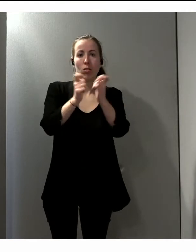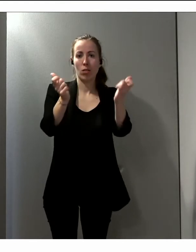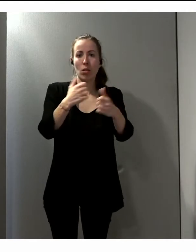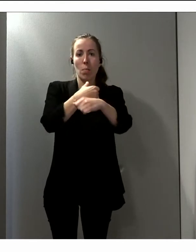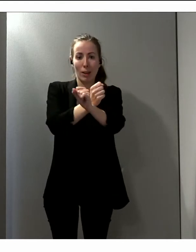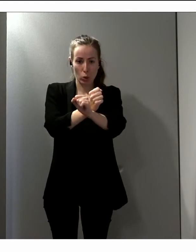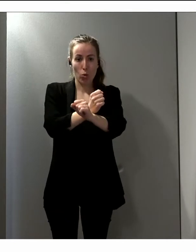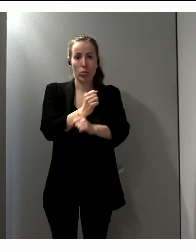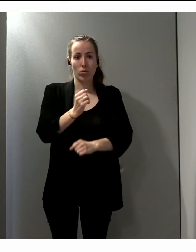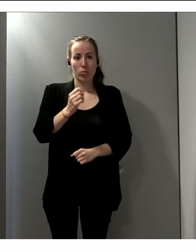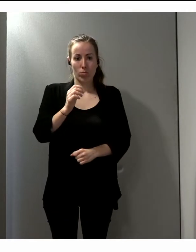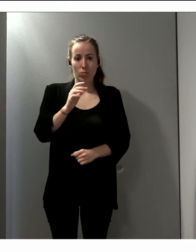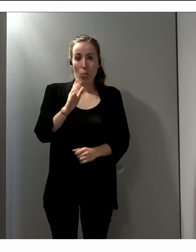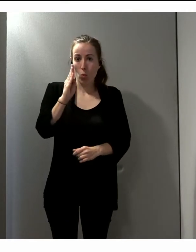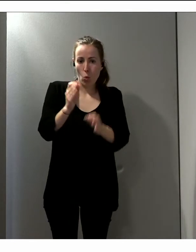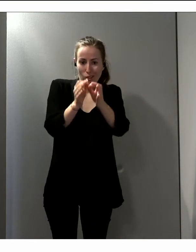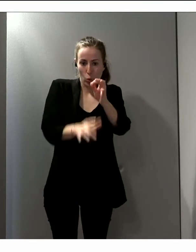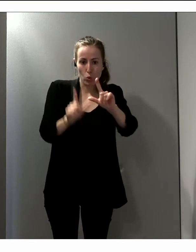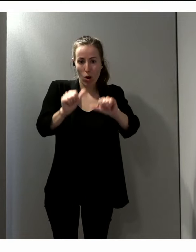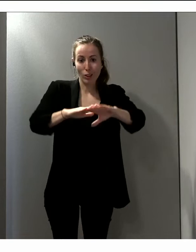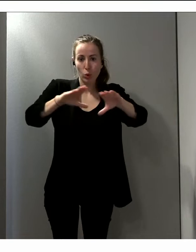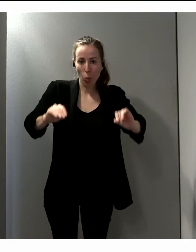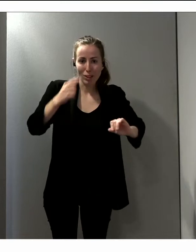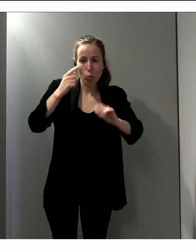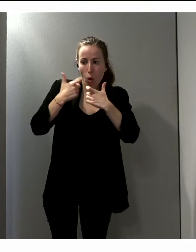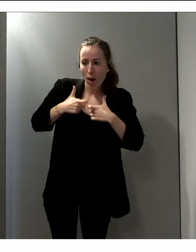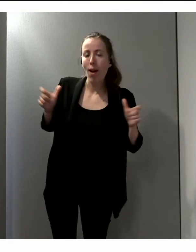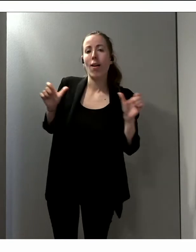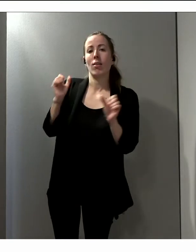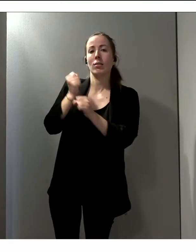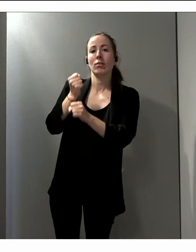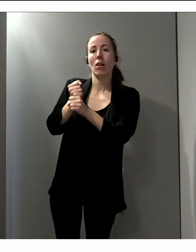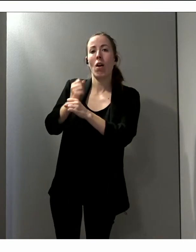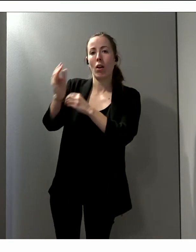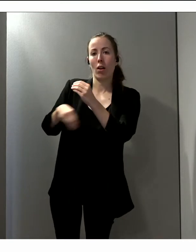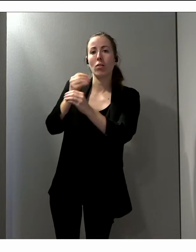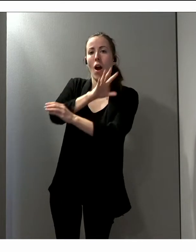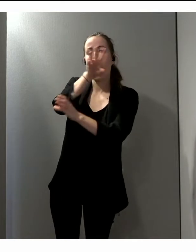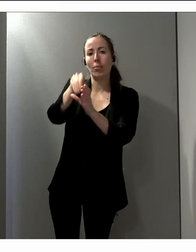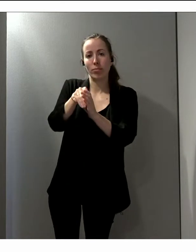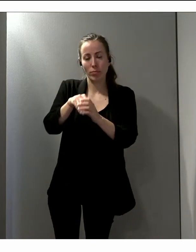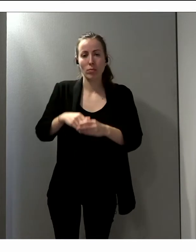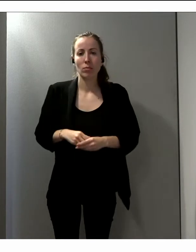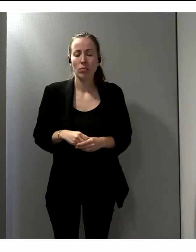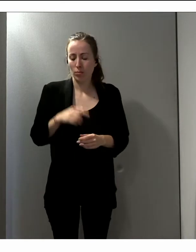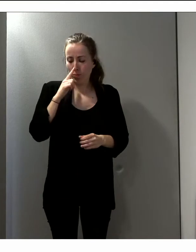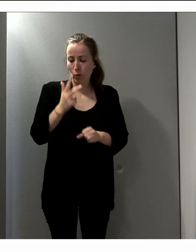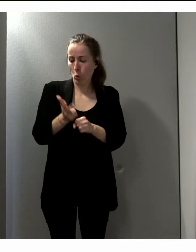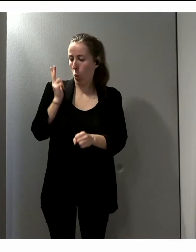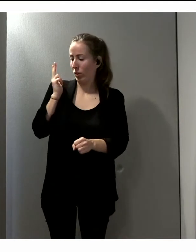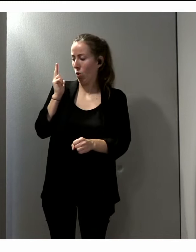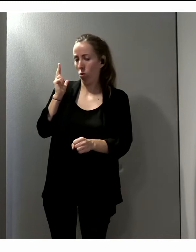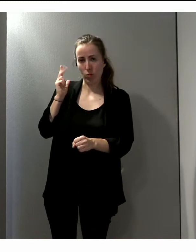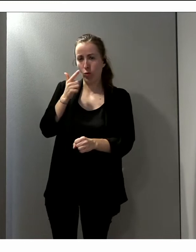pour pouvoir accéder au travail. C'est ainsi qu'il y a maintenant 3 ans, et donc ça fait plus de 2 ans que